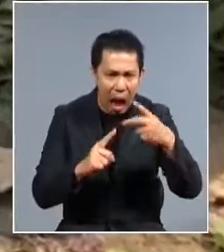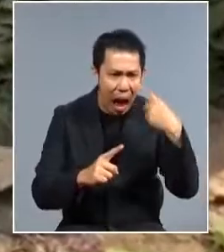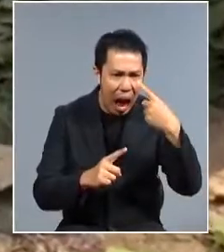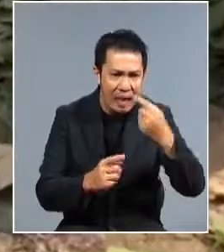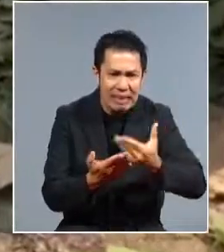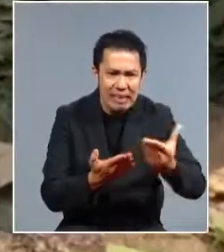แม่